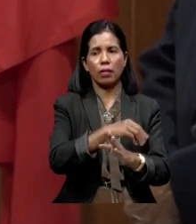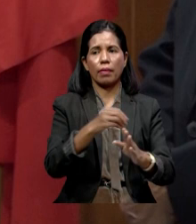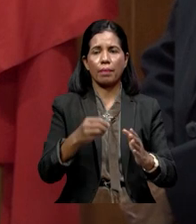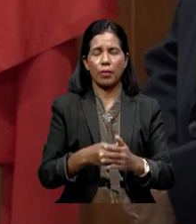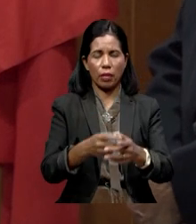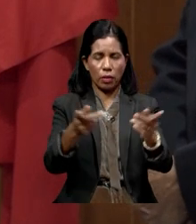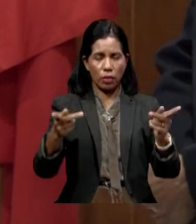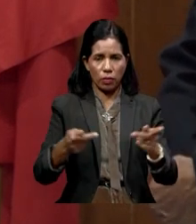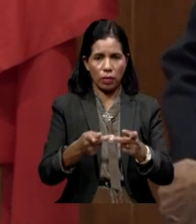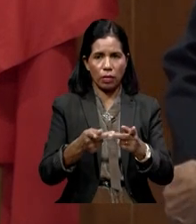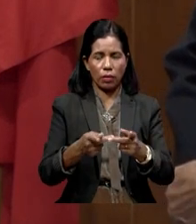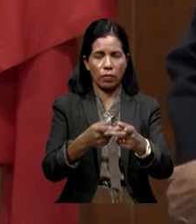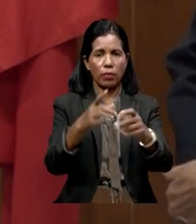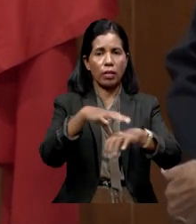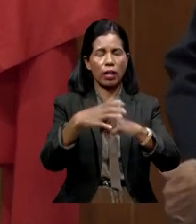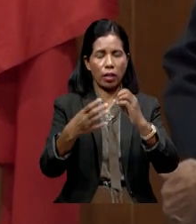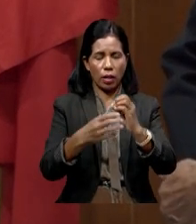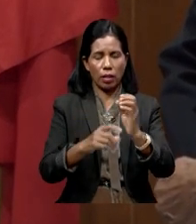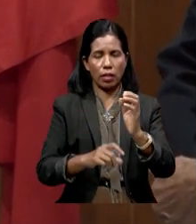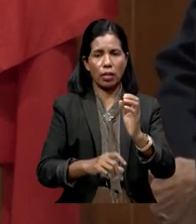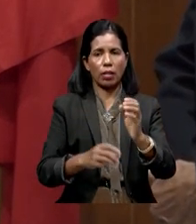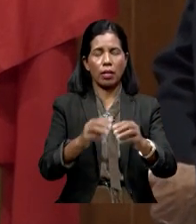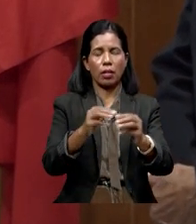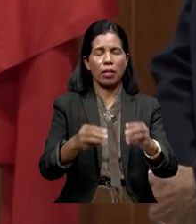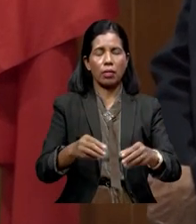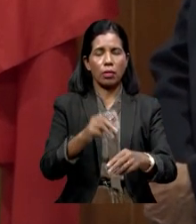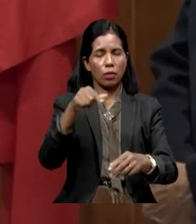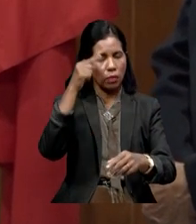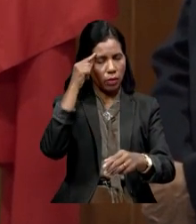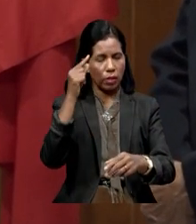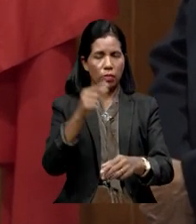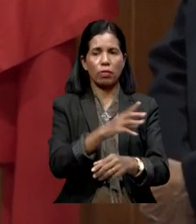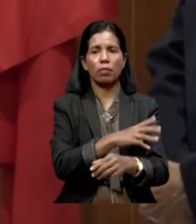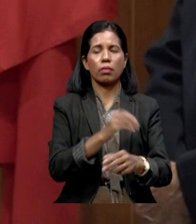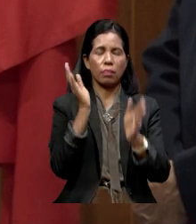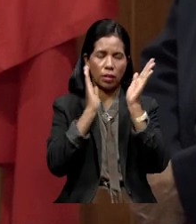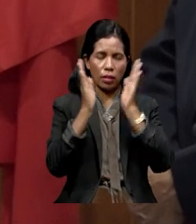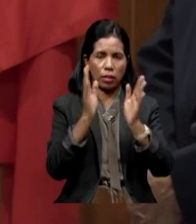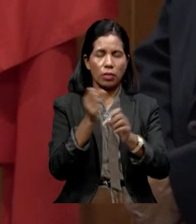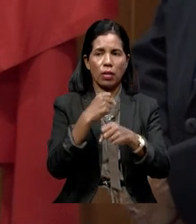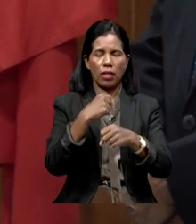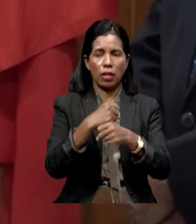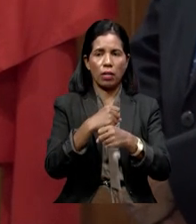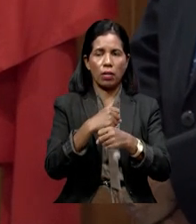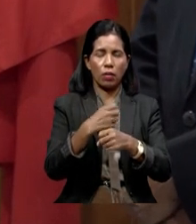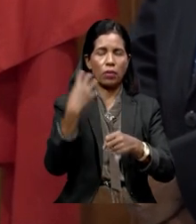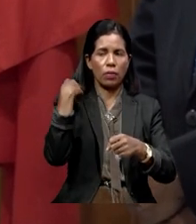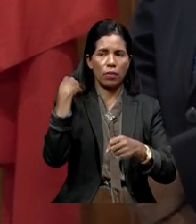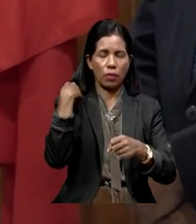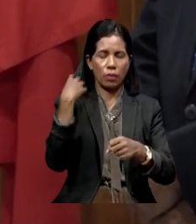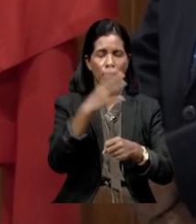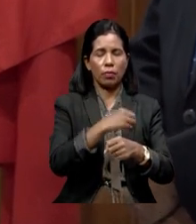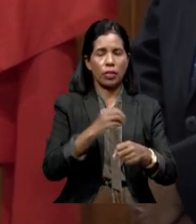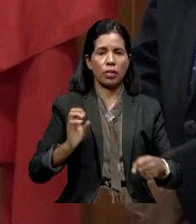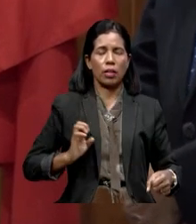diberikan kepada pemerintah Malaysia untuk Bangun gedung kedutaan